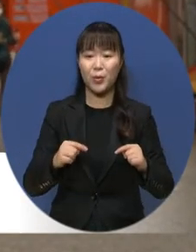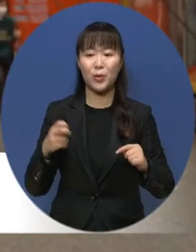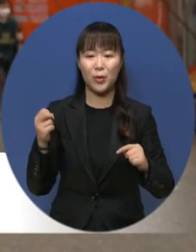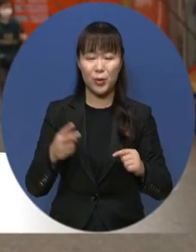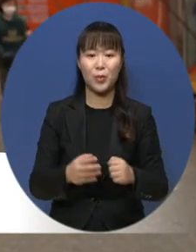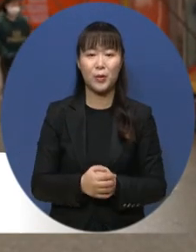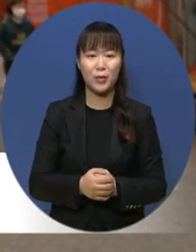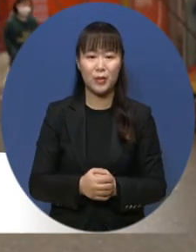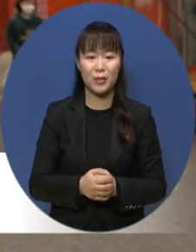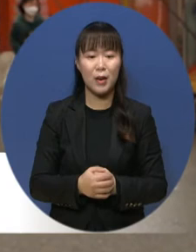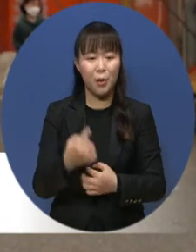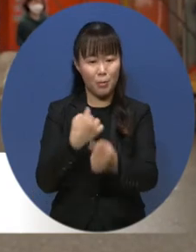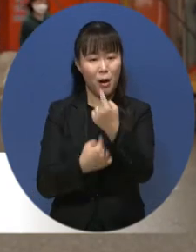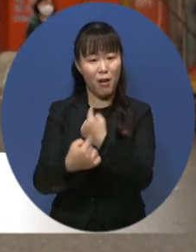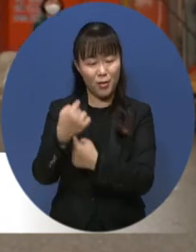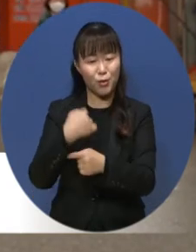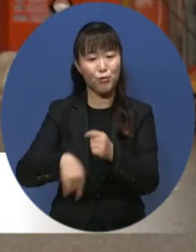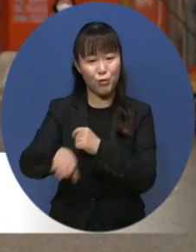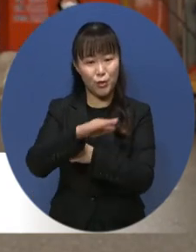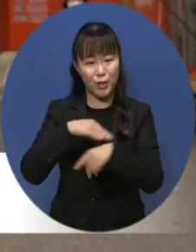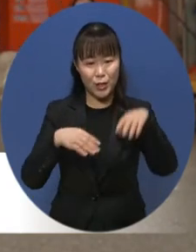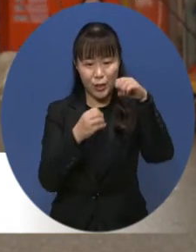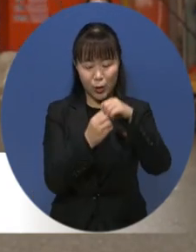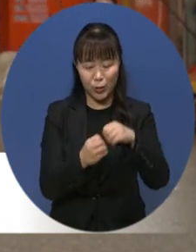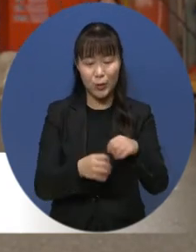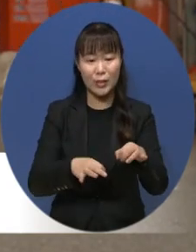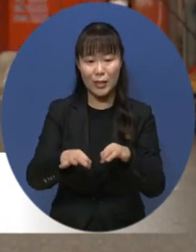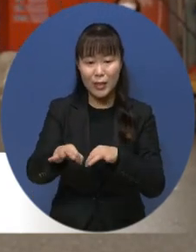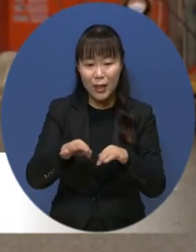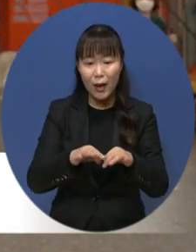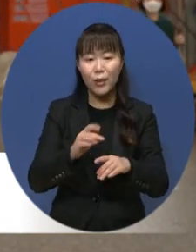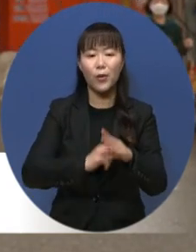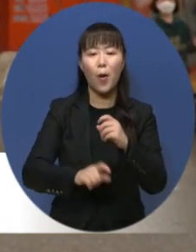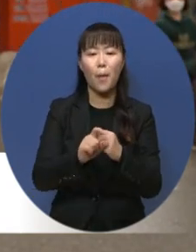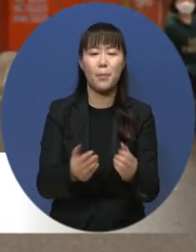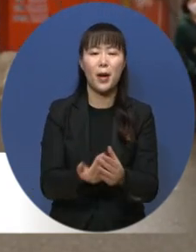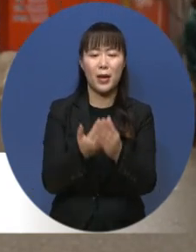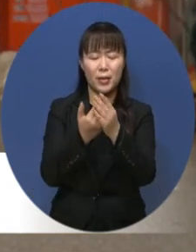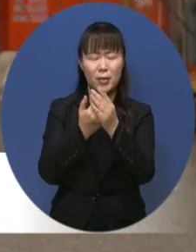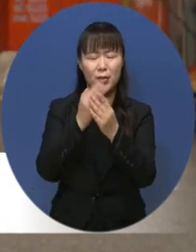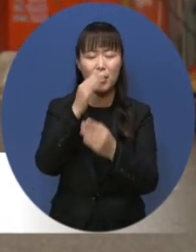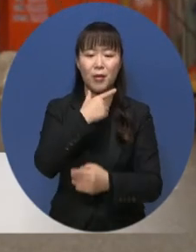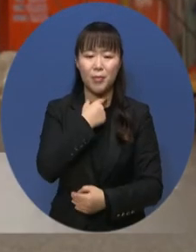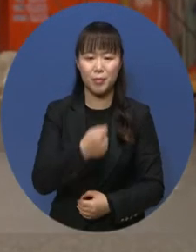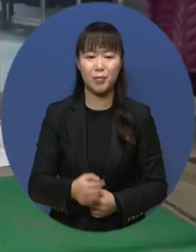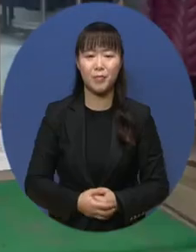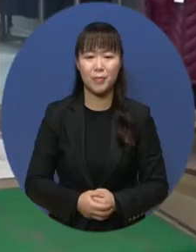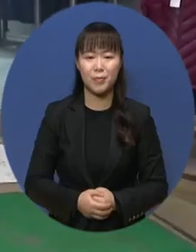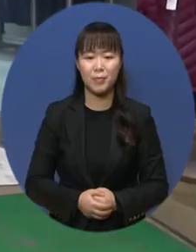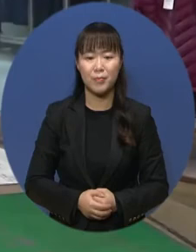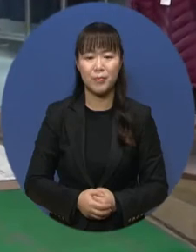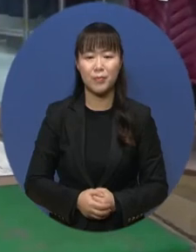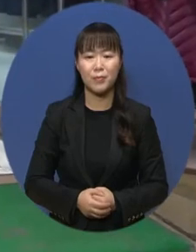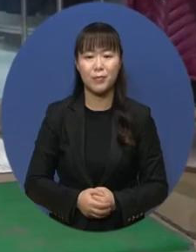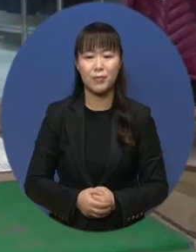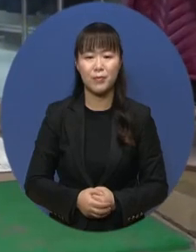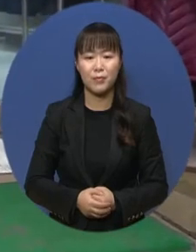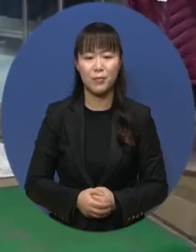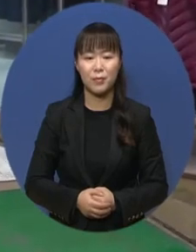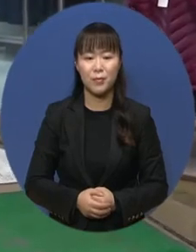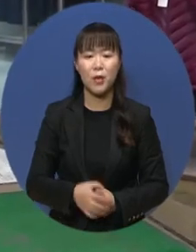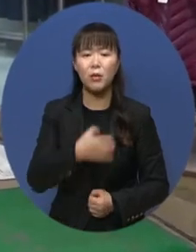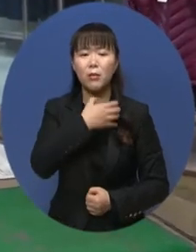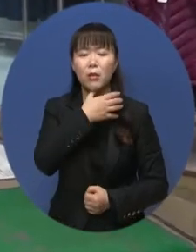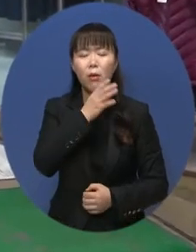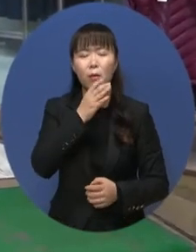주시고 또 이용해 주심으로써 우리 저 김제 전통시장이 활성화가 되기를 간절히 기대합니다. 김제시는